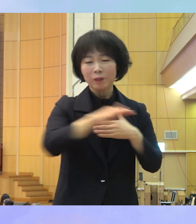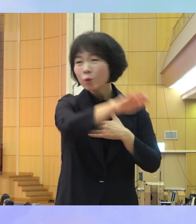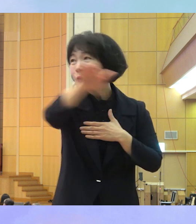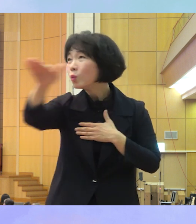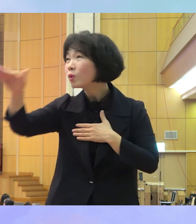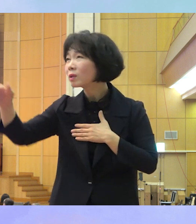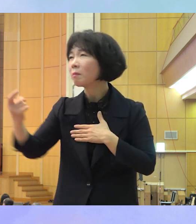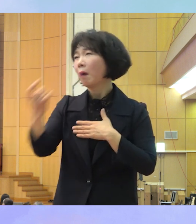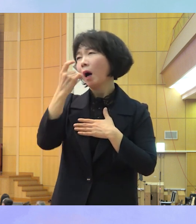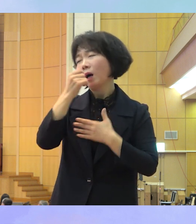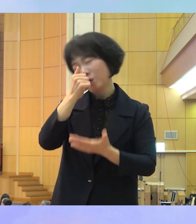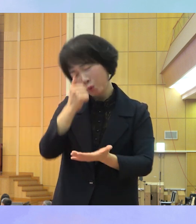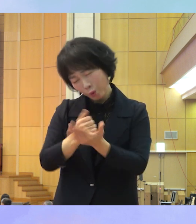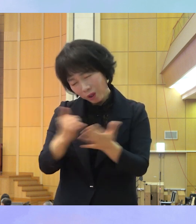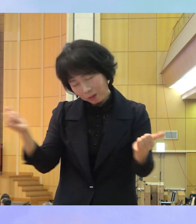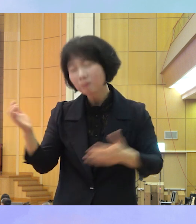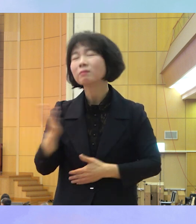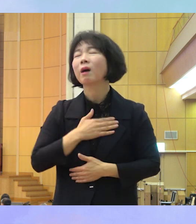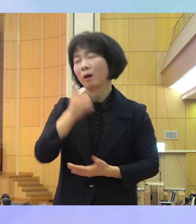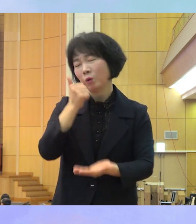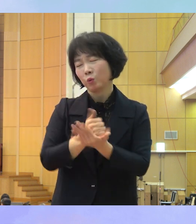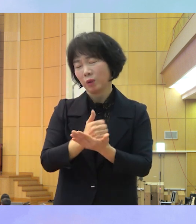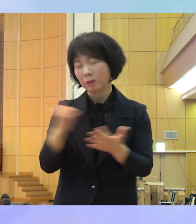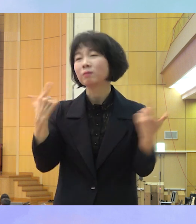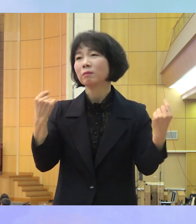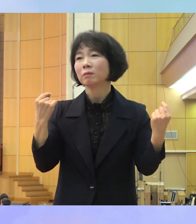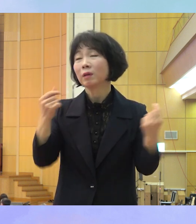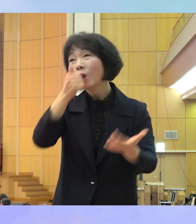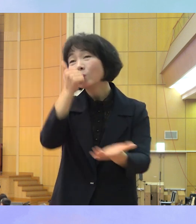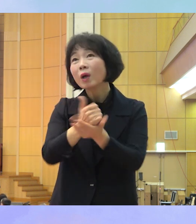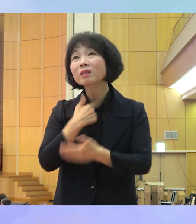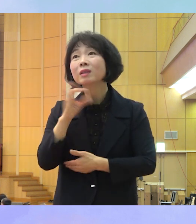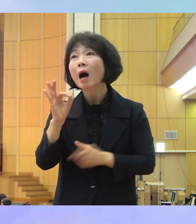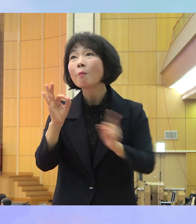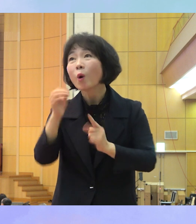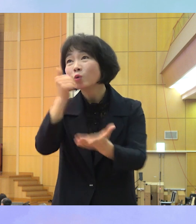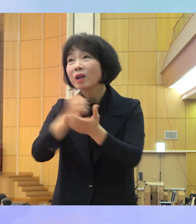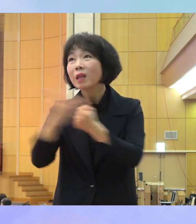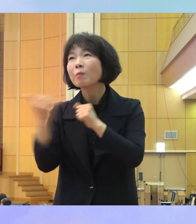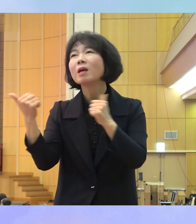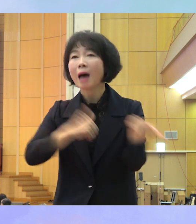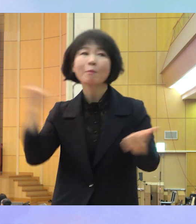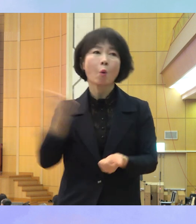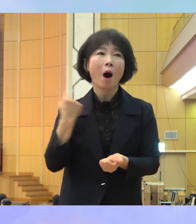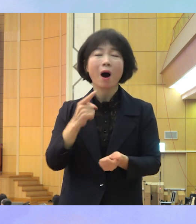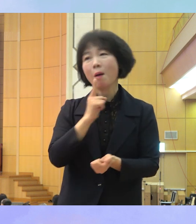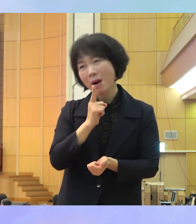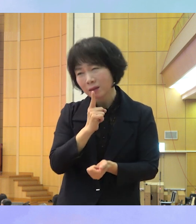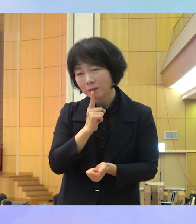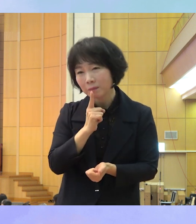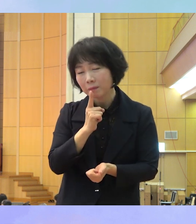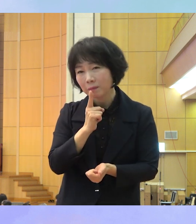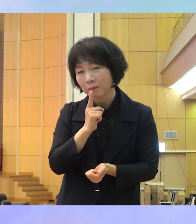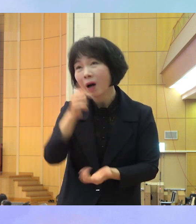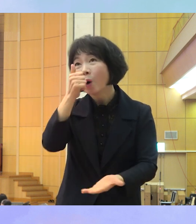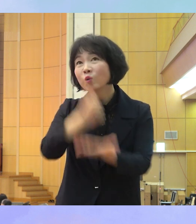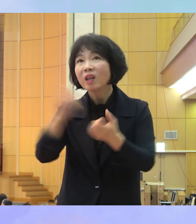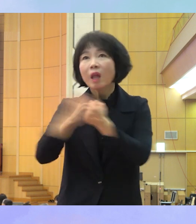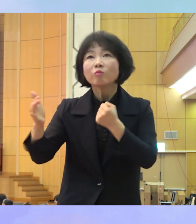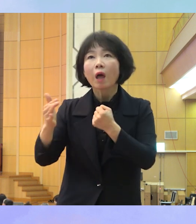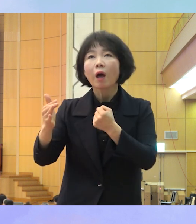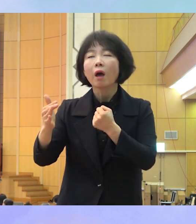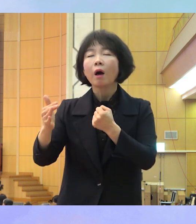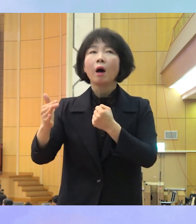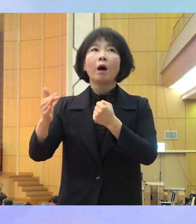우리는 죄인입니다. 죄의 싹은 사망이라고 했습니다. 죄